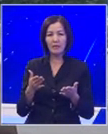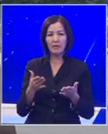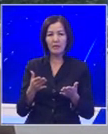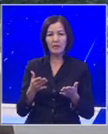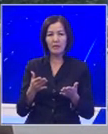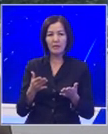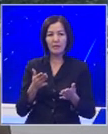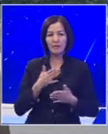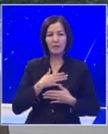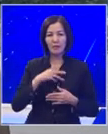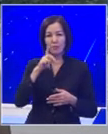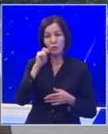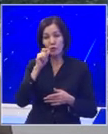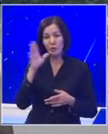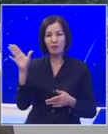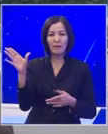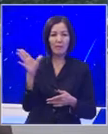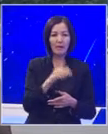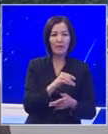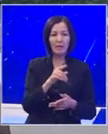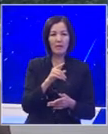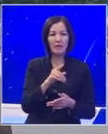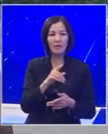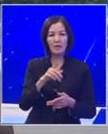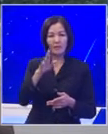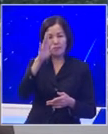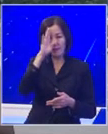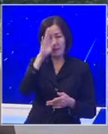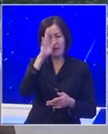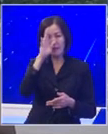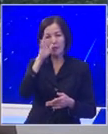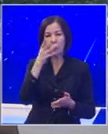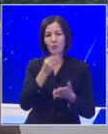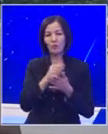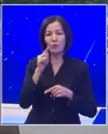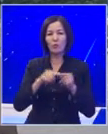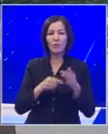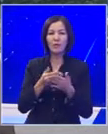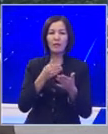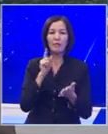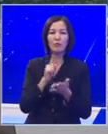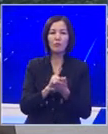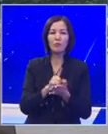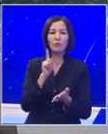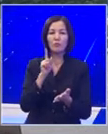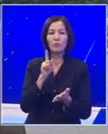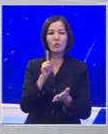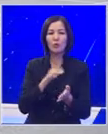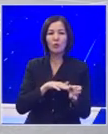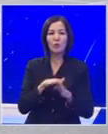Барлық мен ер азаматпын деген барлық баланың бәрі азаматтық отан алдында борышын өтеуге